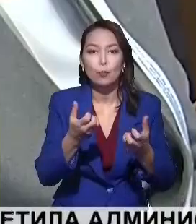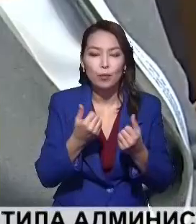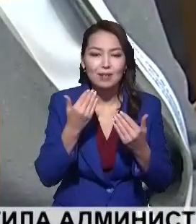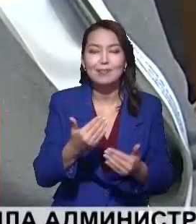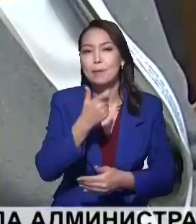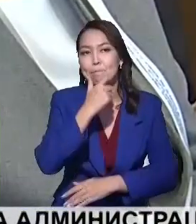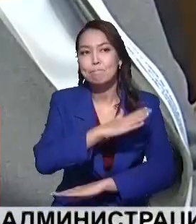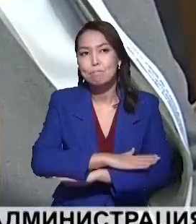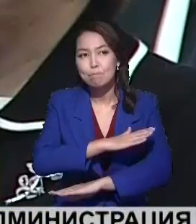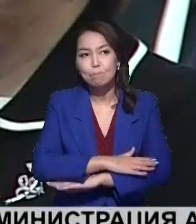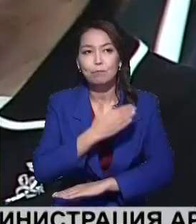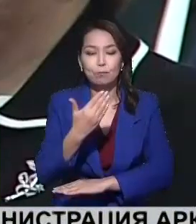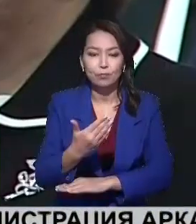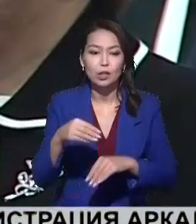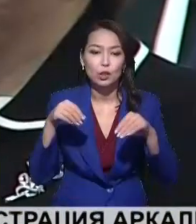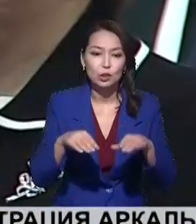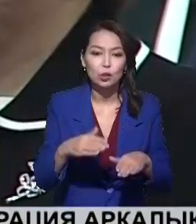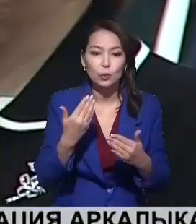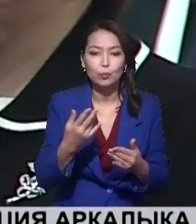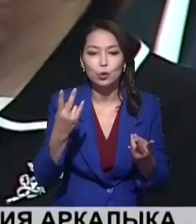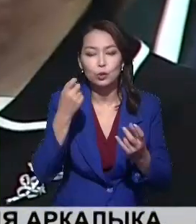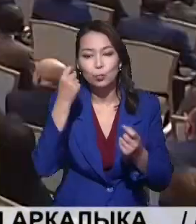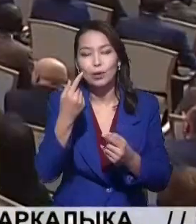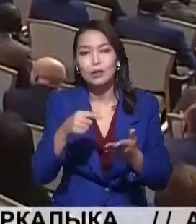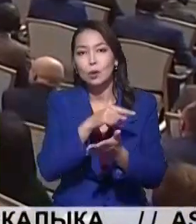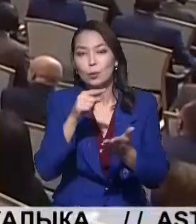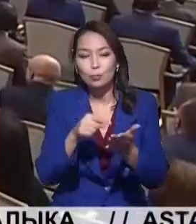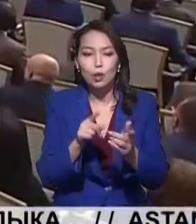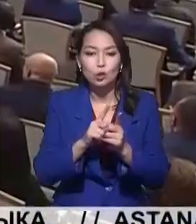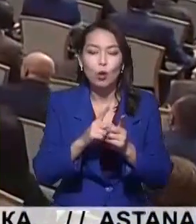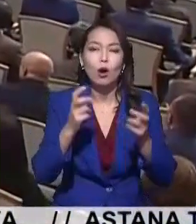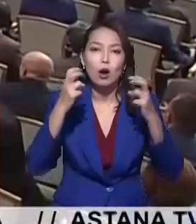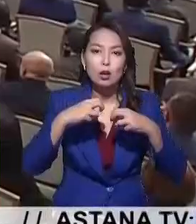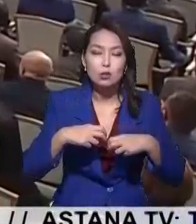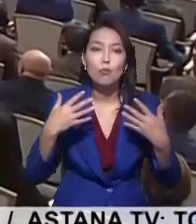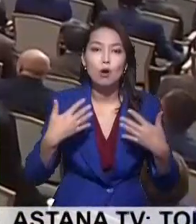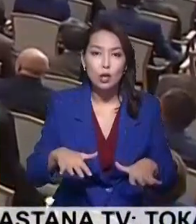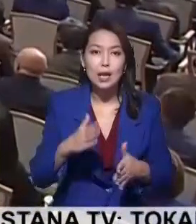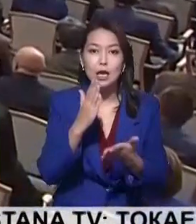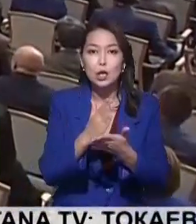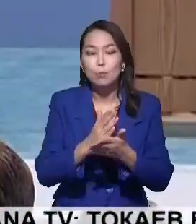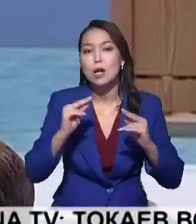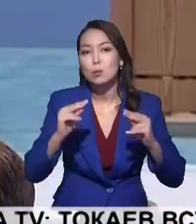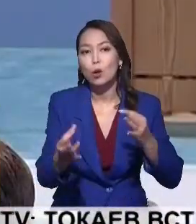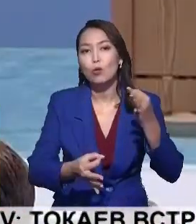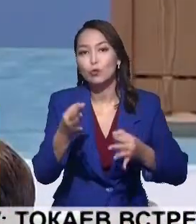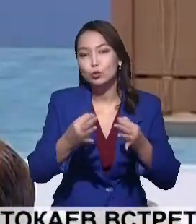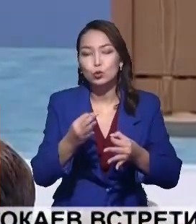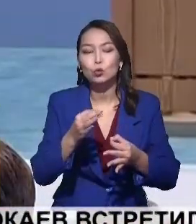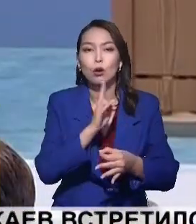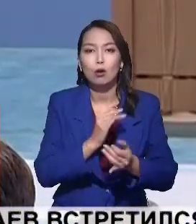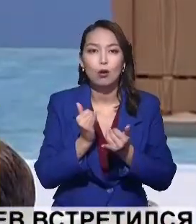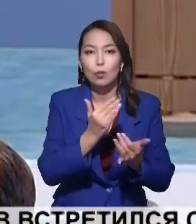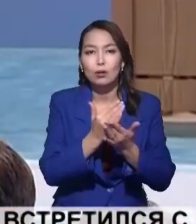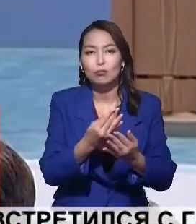дисциплинарной ответственности судей. Можно сказать, что с этим вопросом мы разобрались. Именно справедливый суд служит прочной